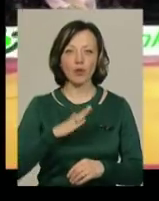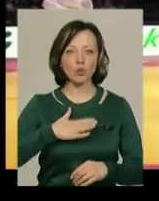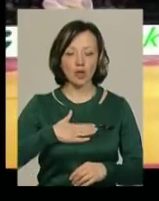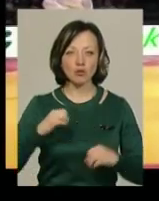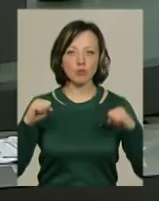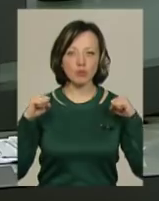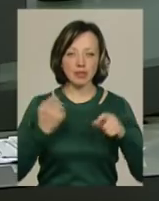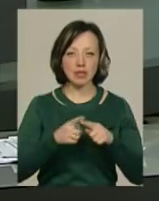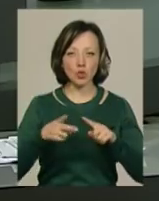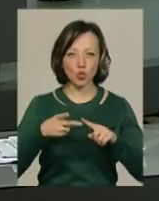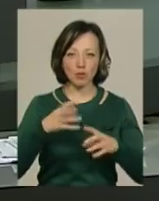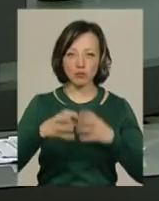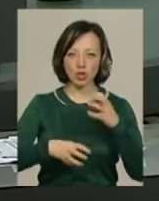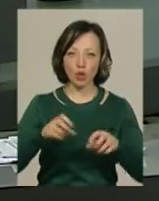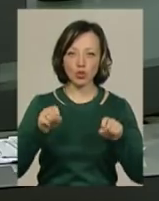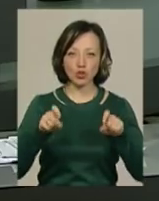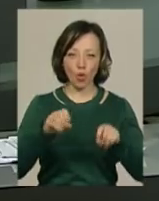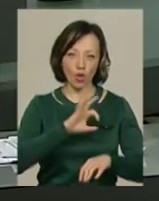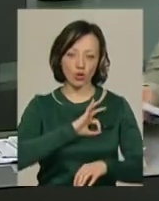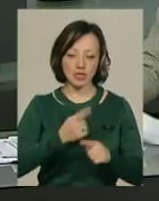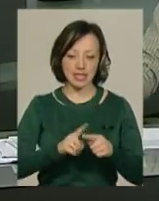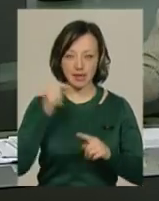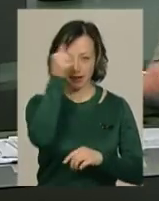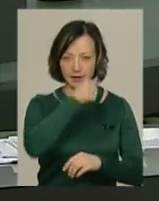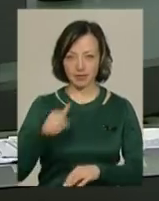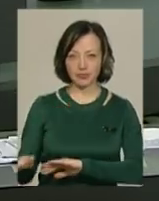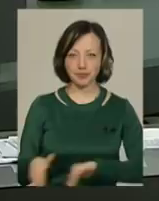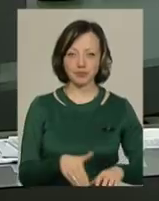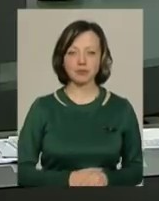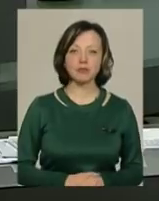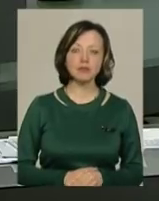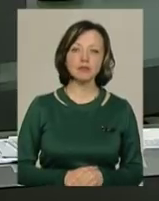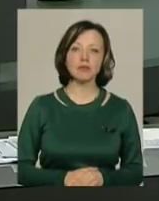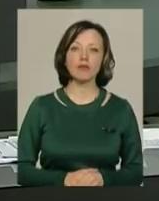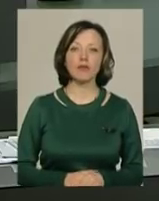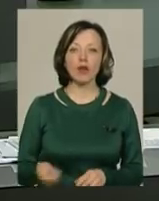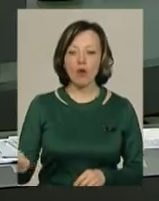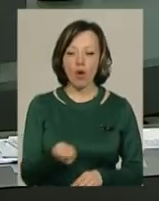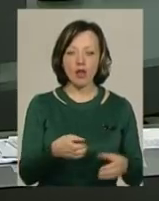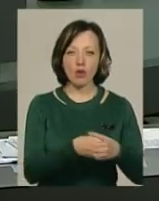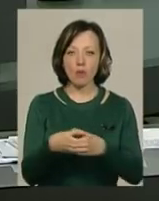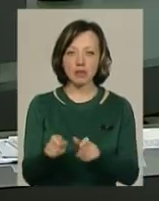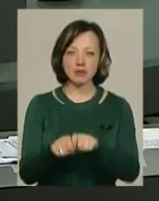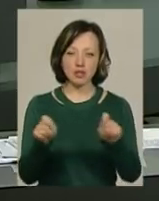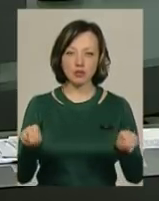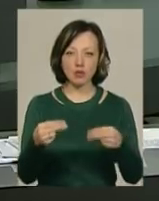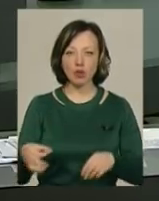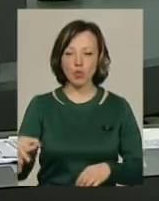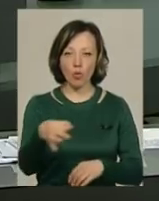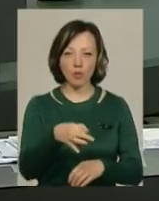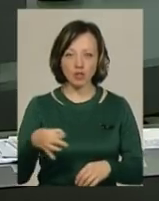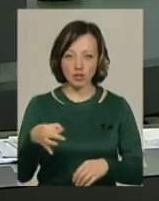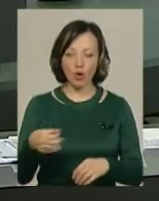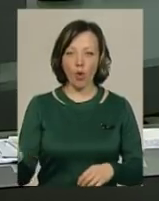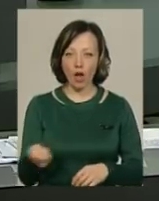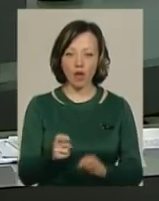спортсменки це друге міжнародне золото за цей рік. Хокейні команди відкритого чемпіонату області з хокею з